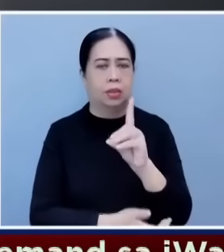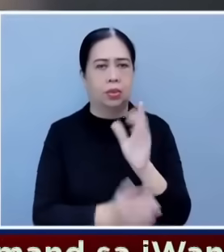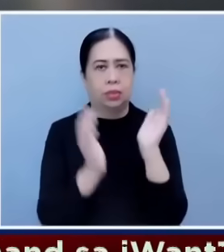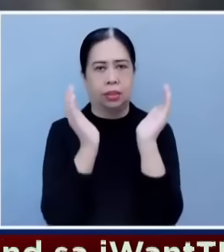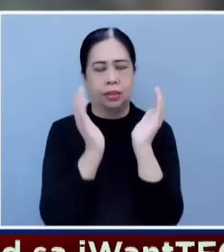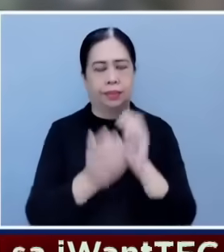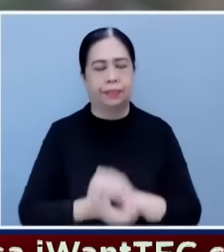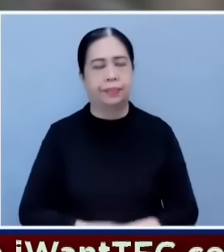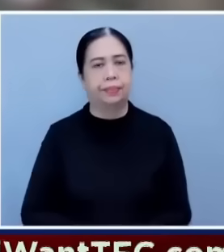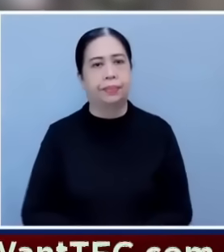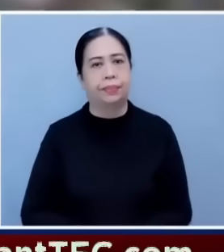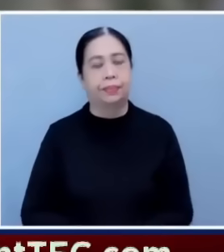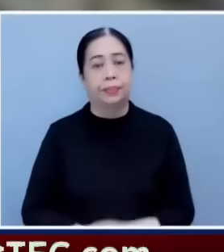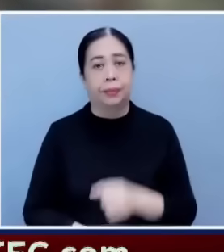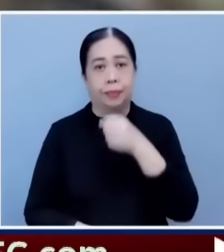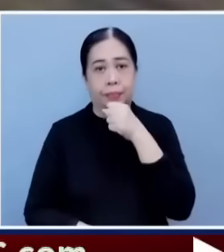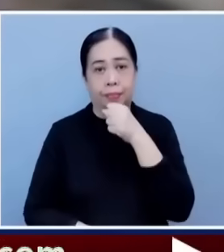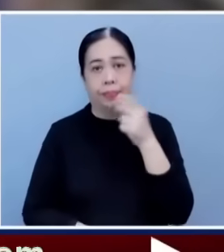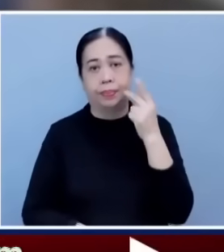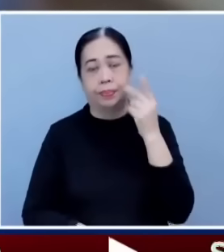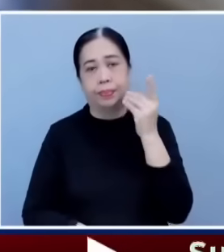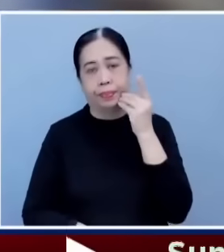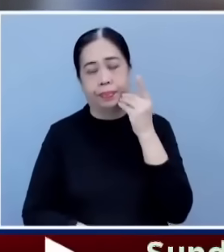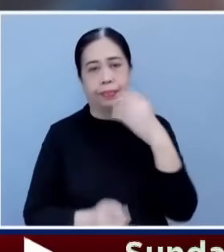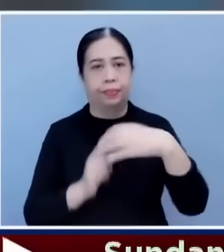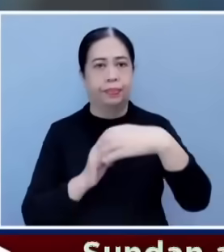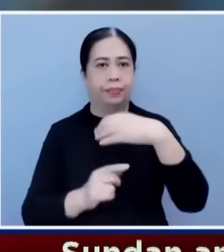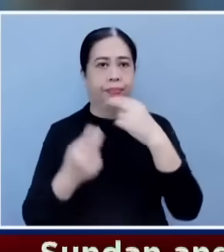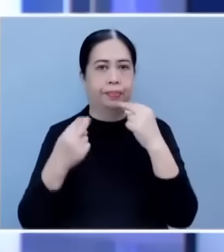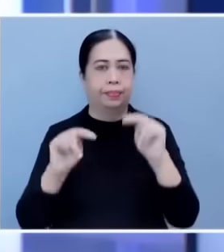Guzman, ABS-CBN News.